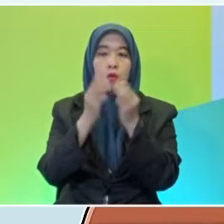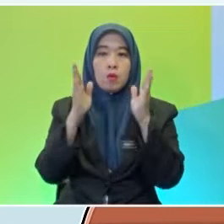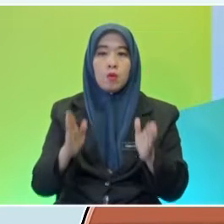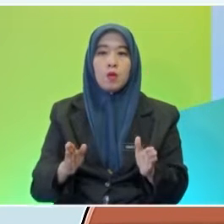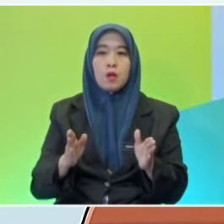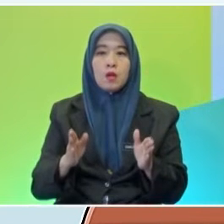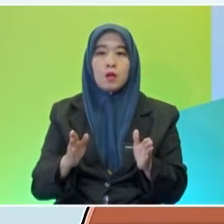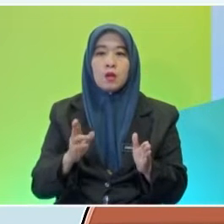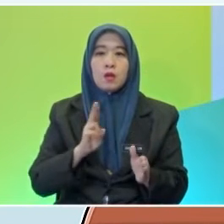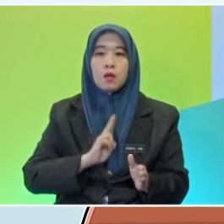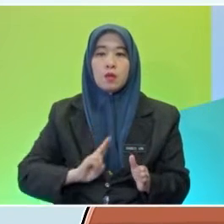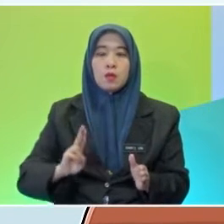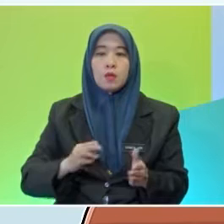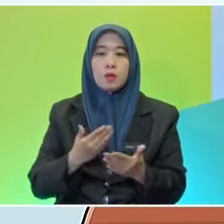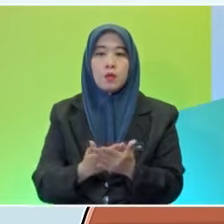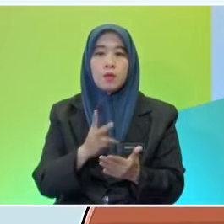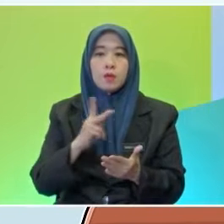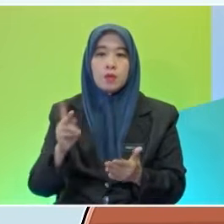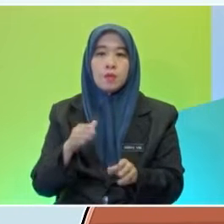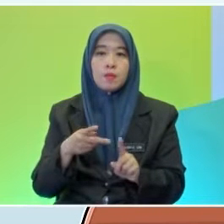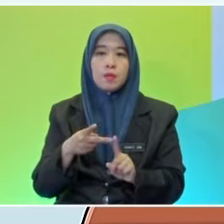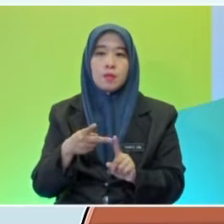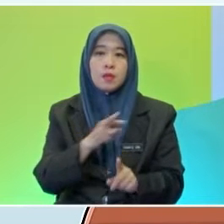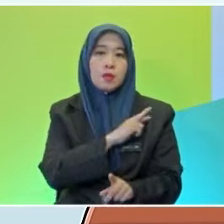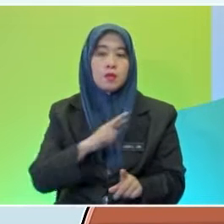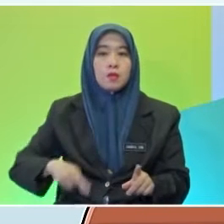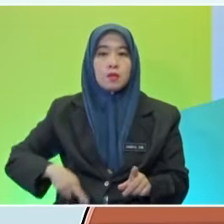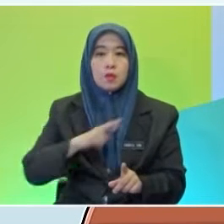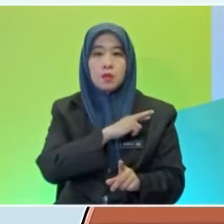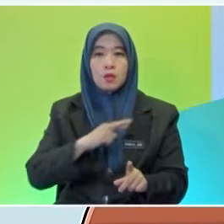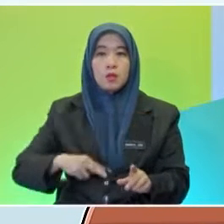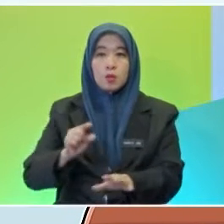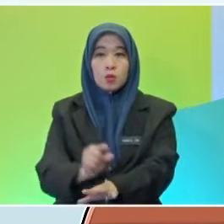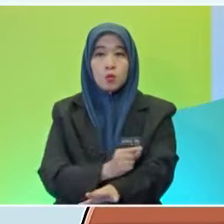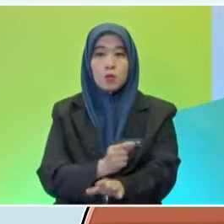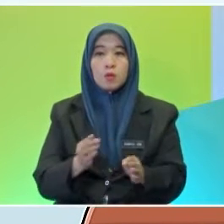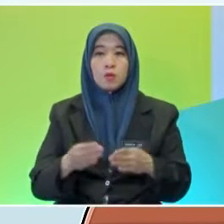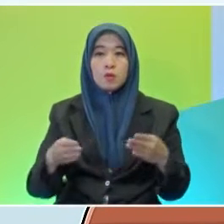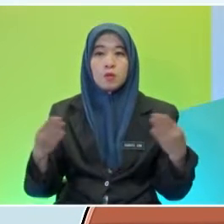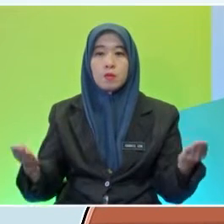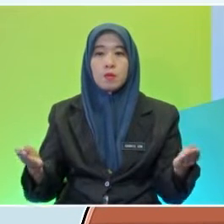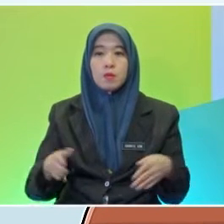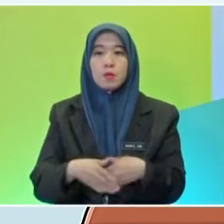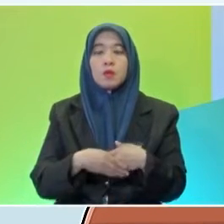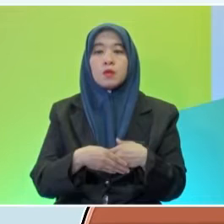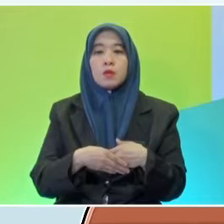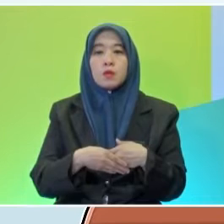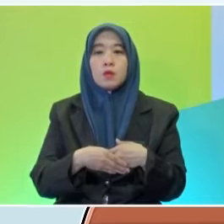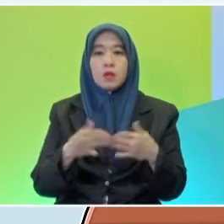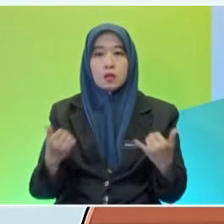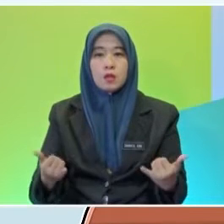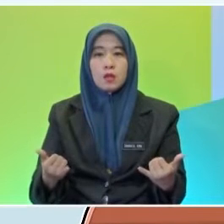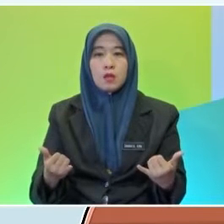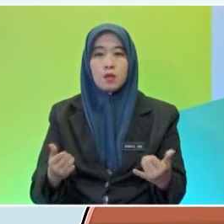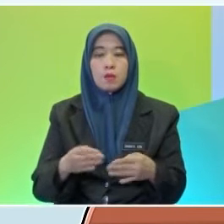kepada raja-raja Melayu di istana dengan menggunakan bahasa Melayu dan pada masa kini bahasa Melayu